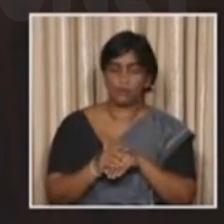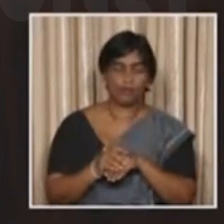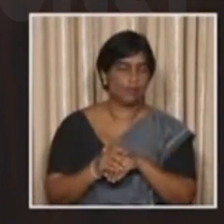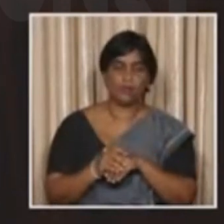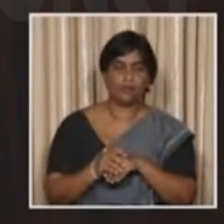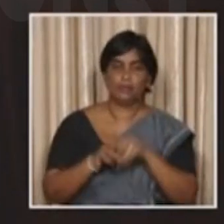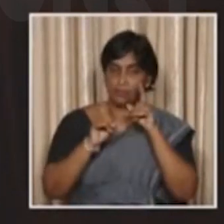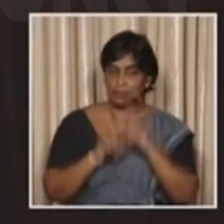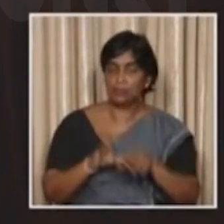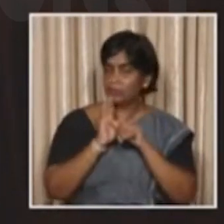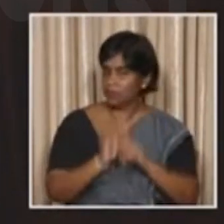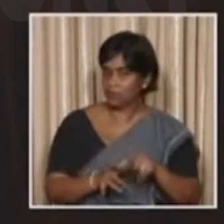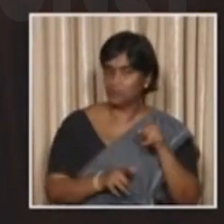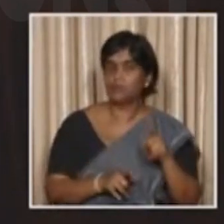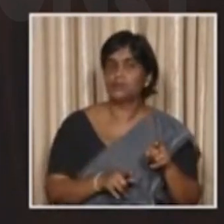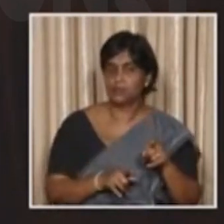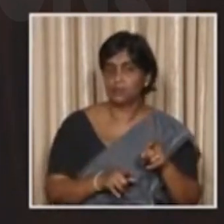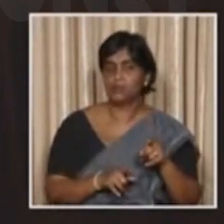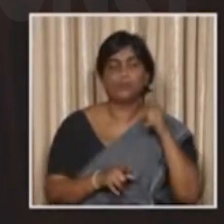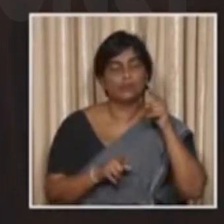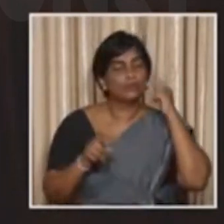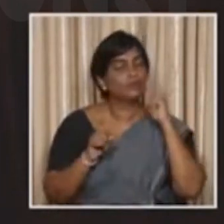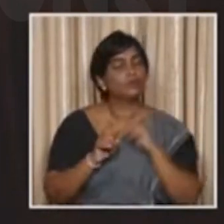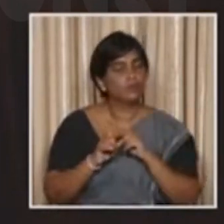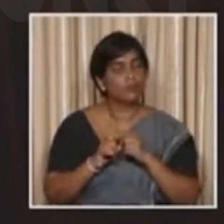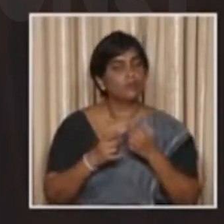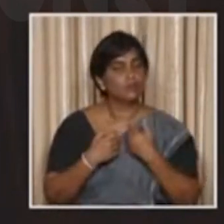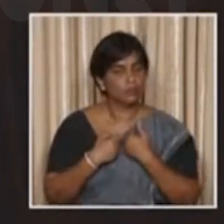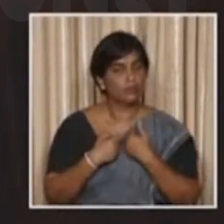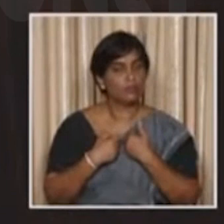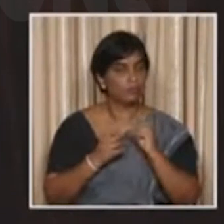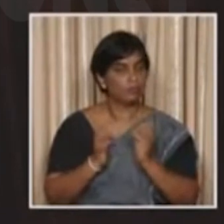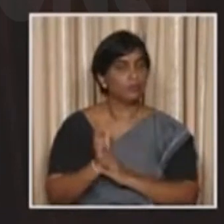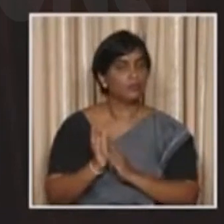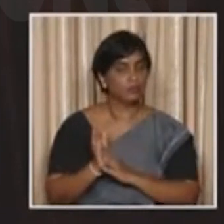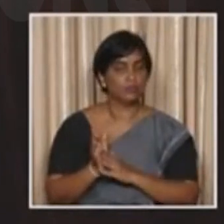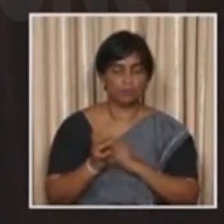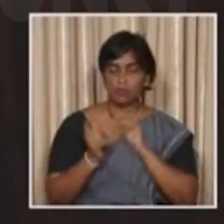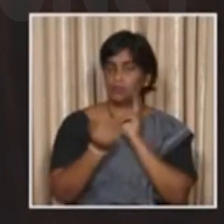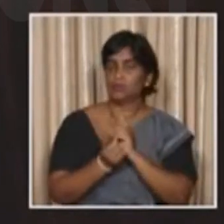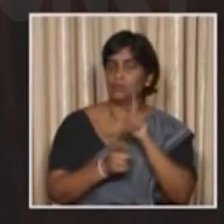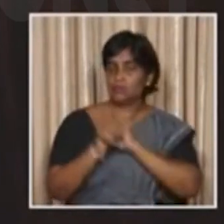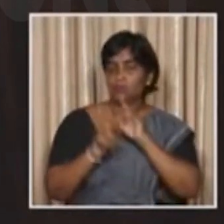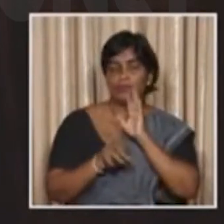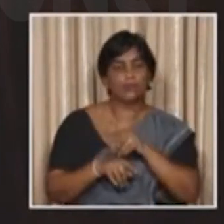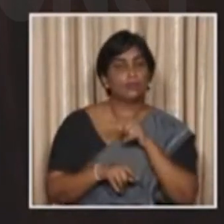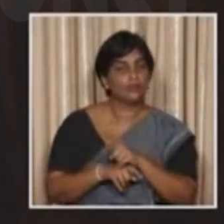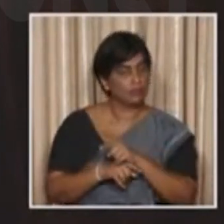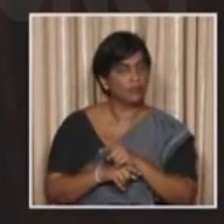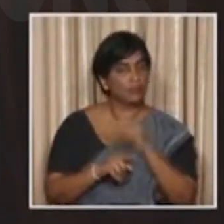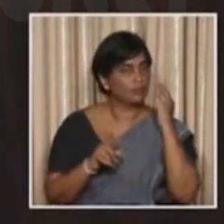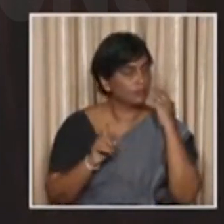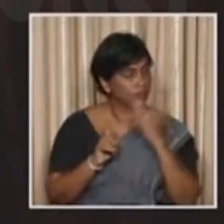නැහැ. එතුමාට එවැනි අසාධාරණයක් සිද්ධ වුණා නම් ඒ පිළිබඳවත් අපි වරප්‍රසාද කමිටුව හමුවේදී හොයා බලන්නට ඕනි. එතුමාගෙන්